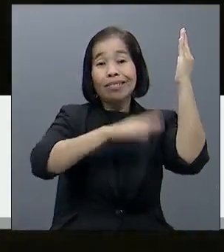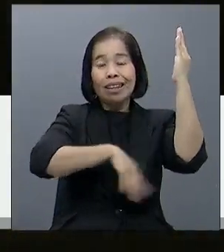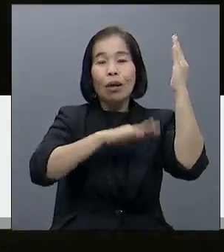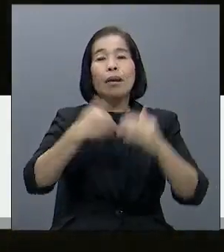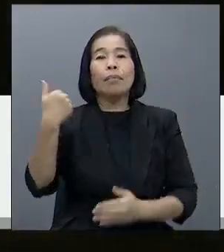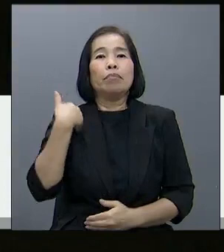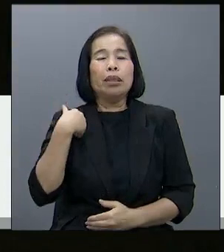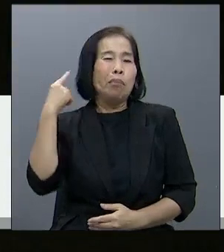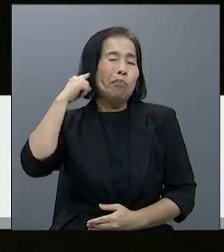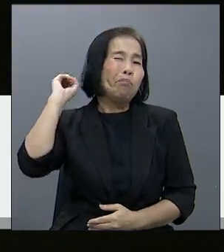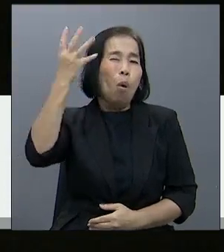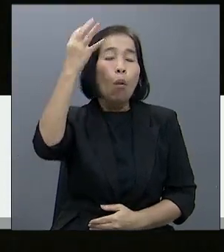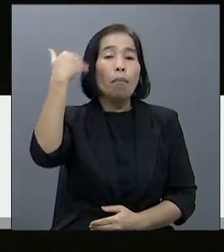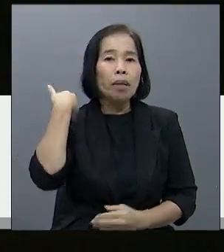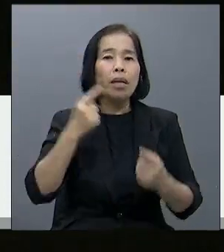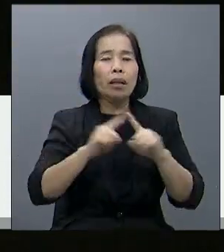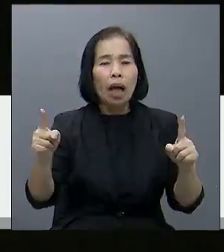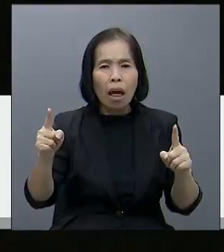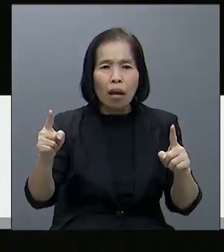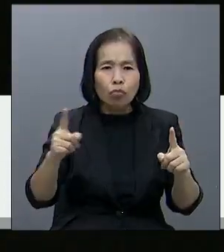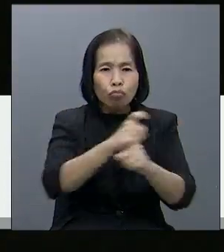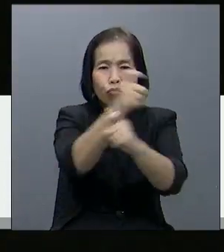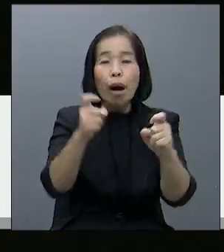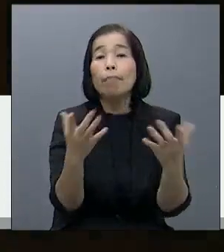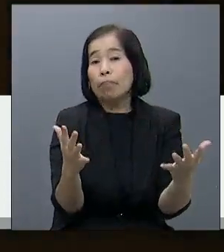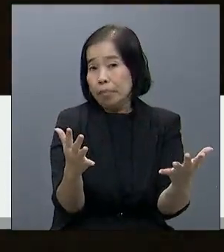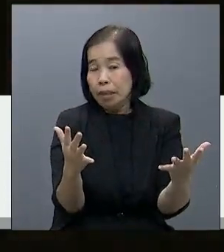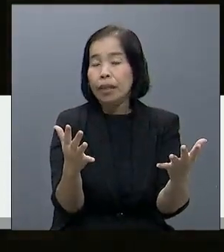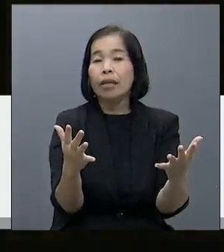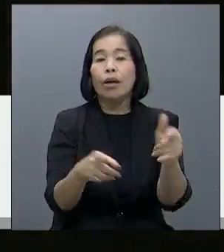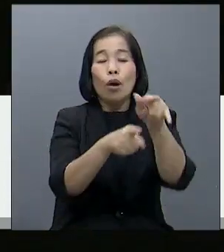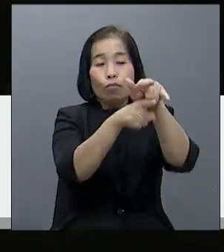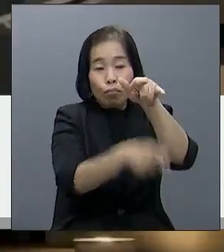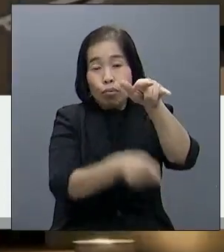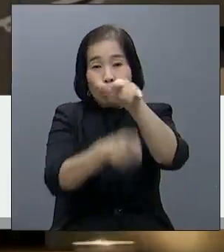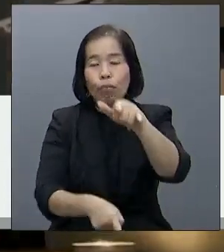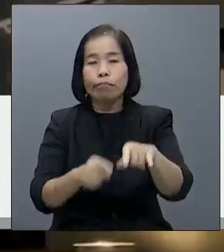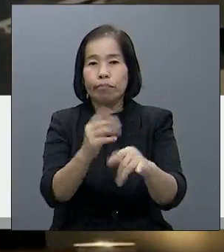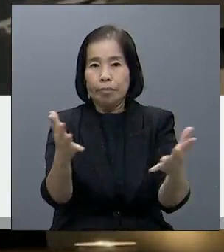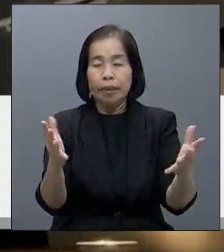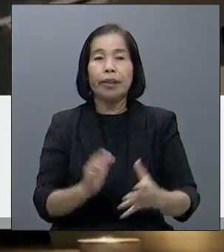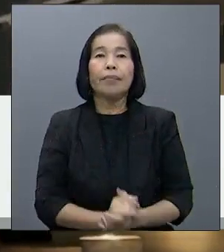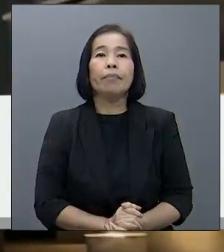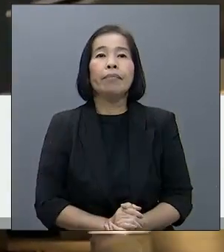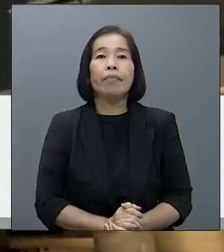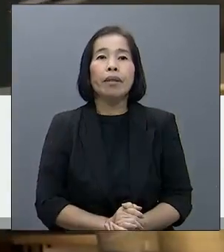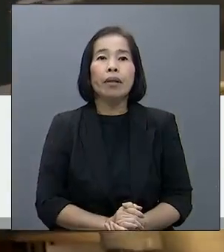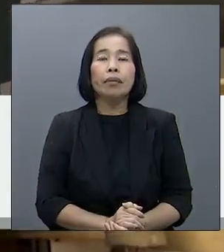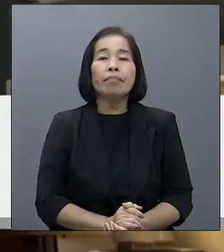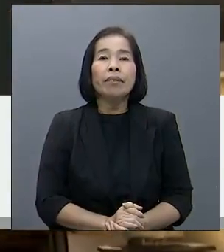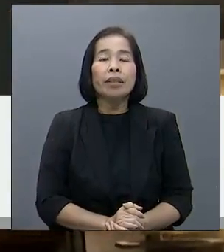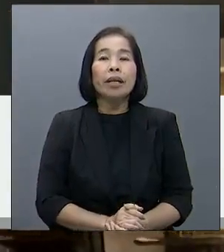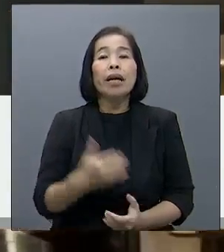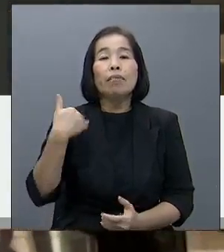ขึ้นเช่นกันแต่ไม่มีรายงานความเสียหายหรือผู้บาดเจ็บจากการถูกจรวดโจมตีแต่อย่างใดทางด้านของเบนจามินเนทันยาฮู